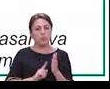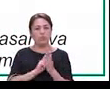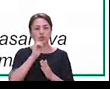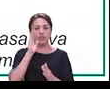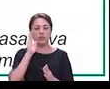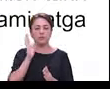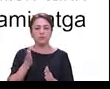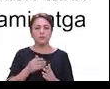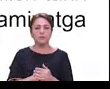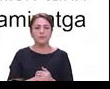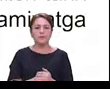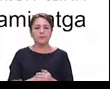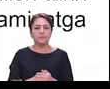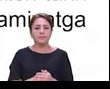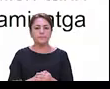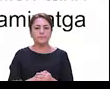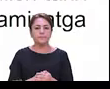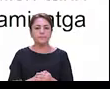boshlanishi.